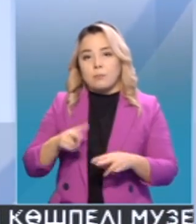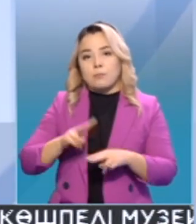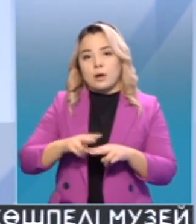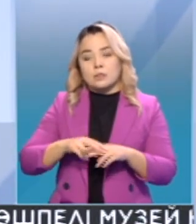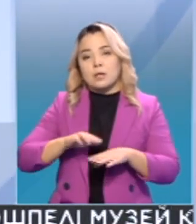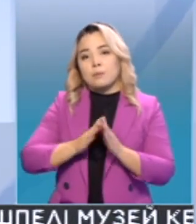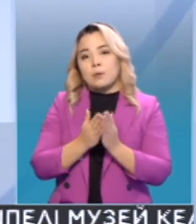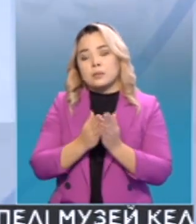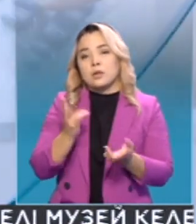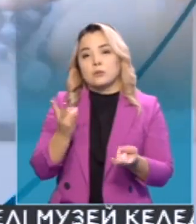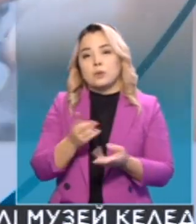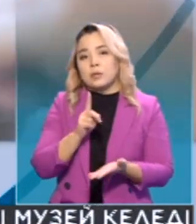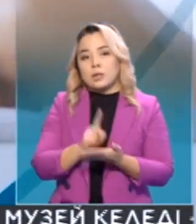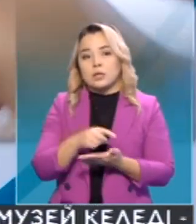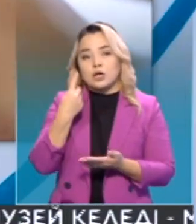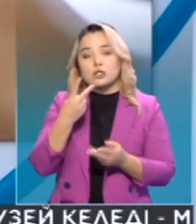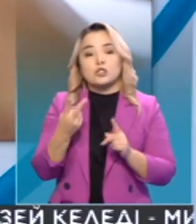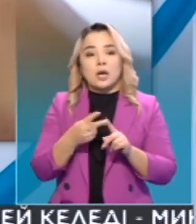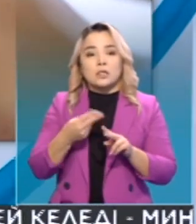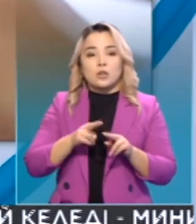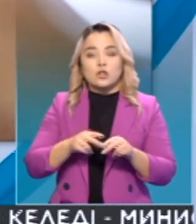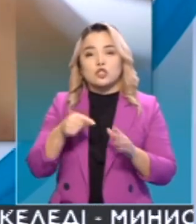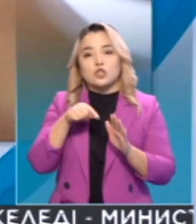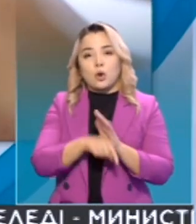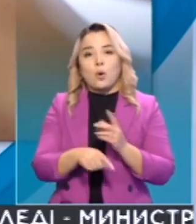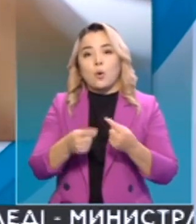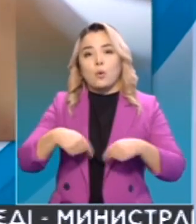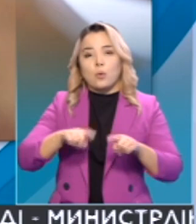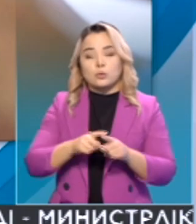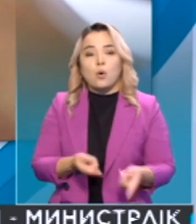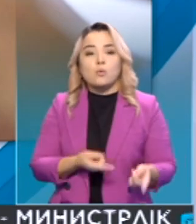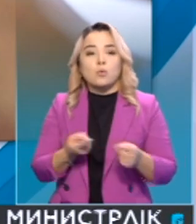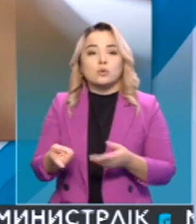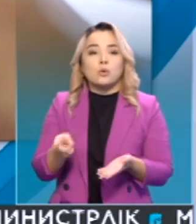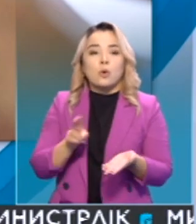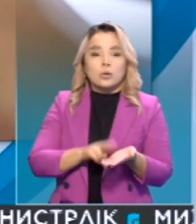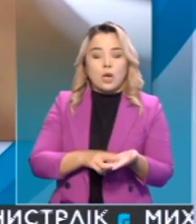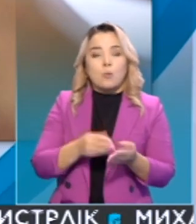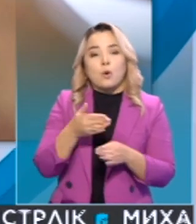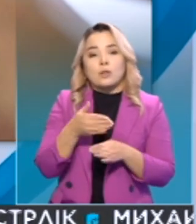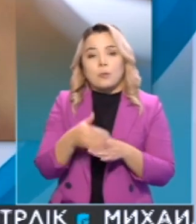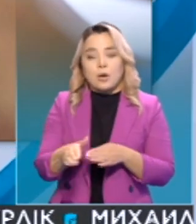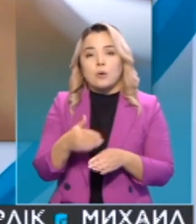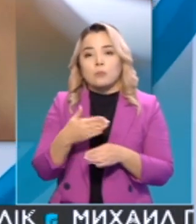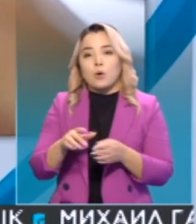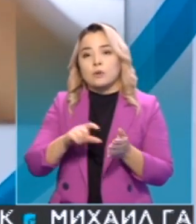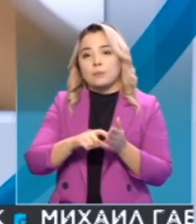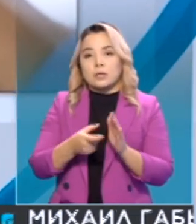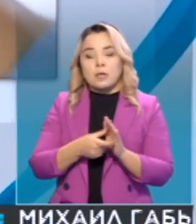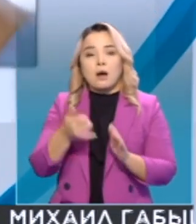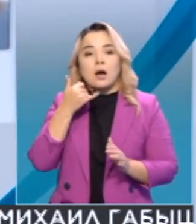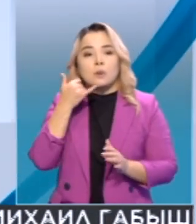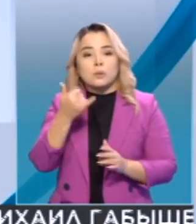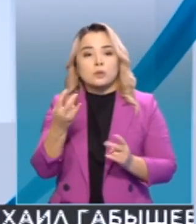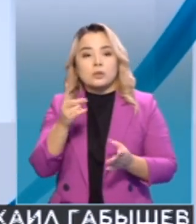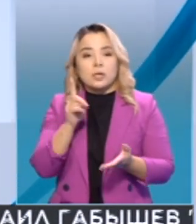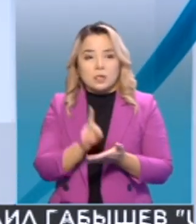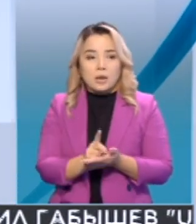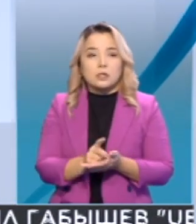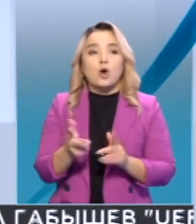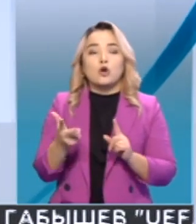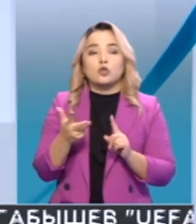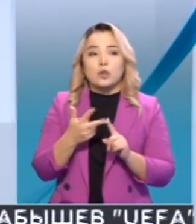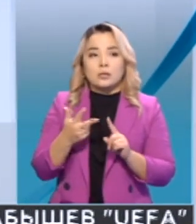әдіс, жауапты тұлға өз ауданы бойынша ішкі істер органдарының көші-қон қызметінің бөлімдері мен бөлімшелеріне қоңырау шалуы керек.